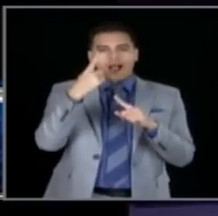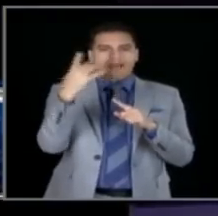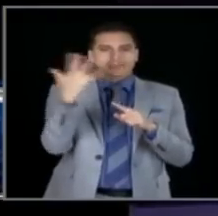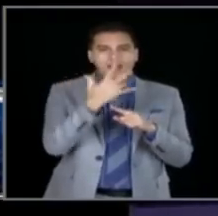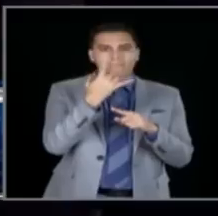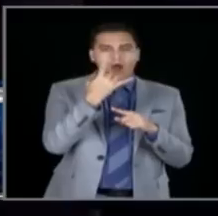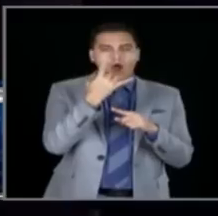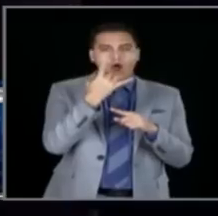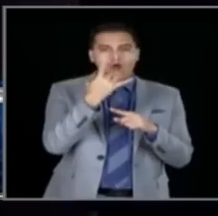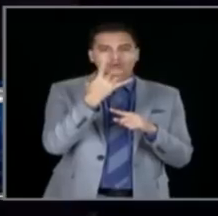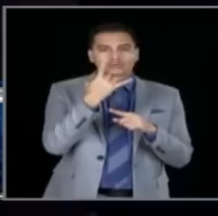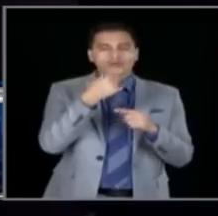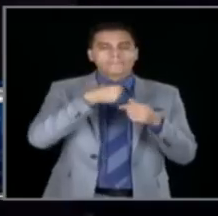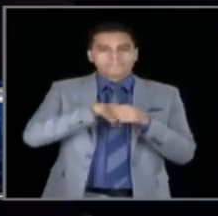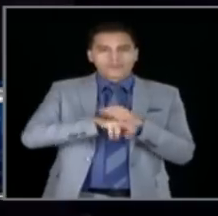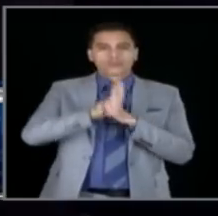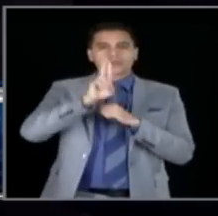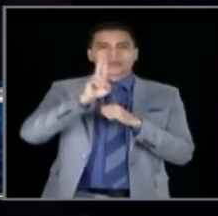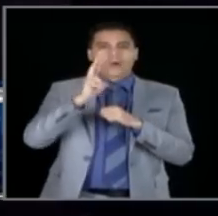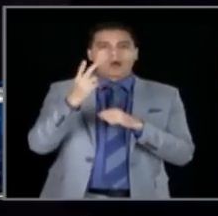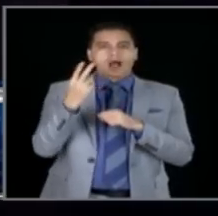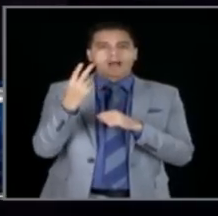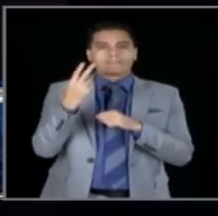نساء بتولد توأم.